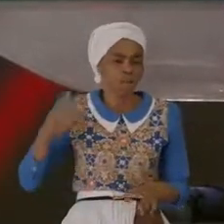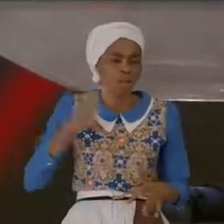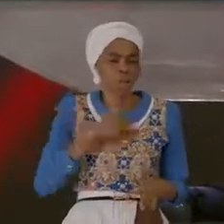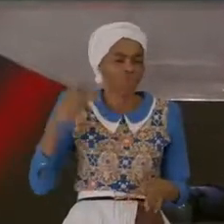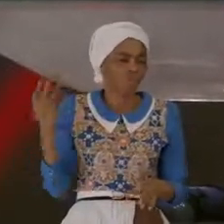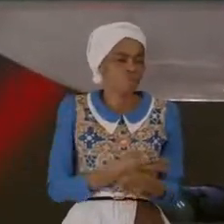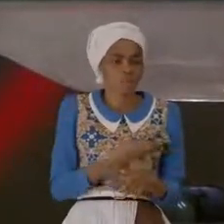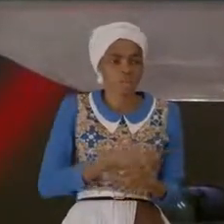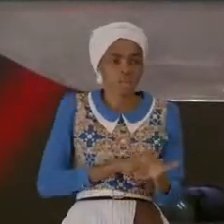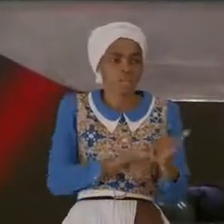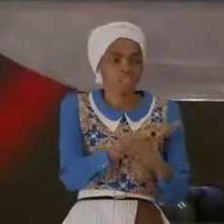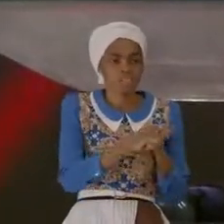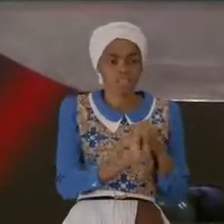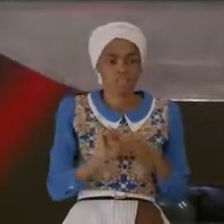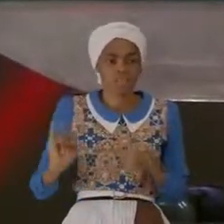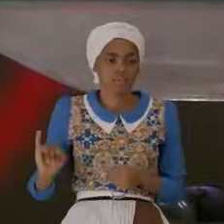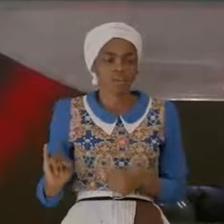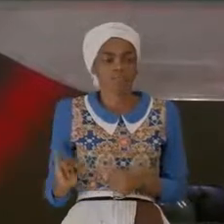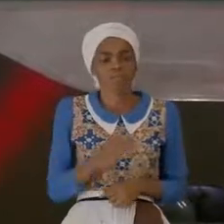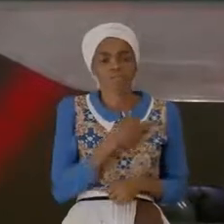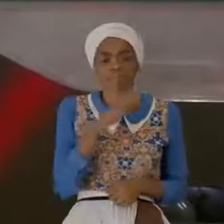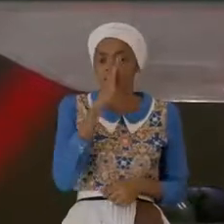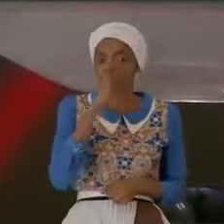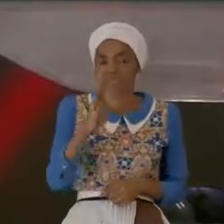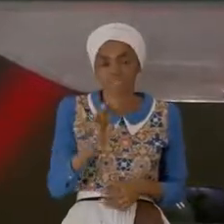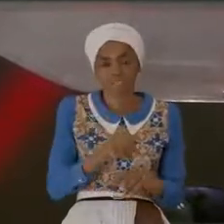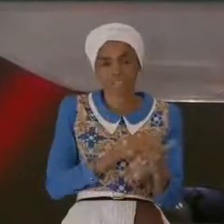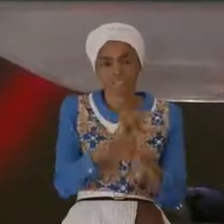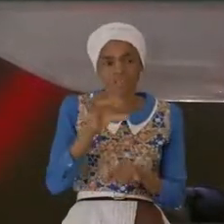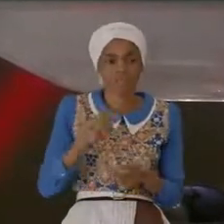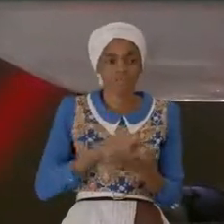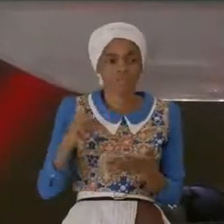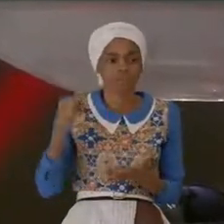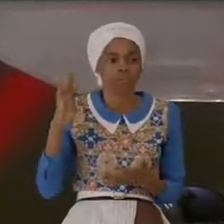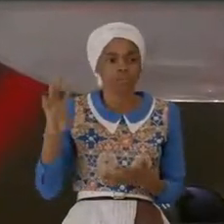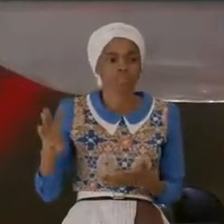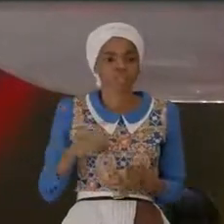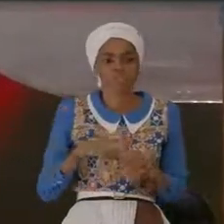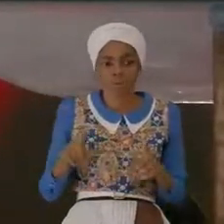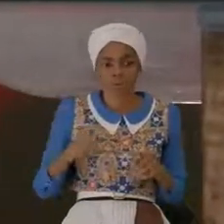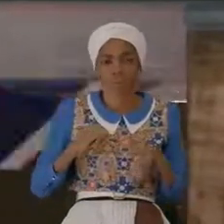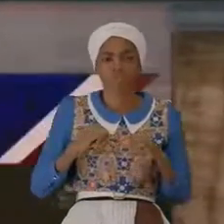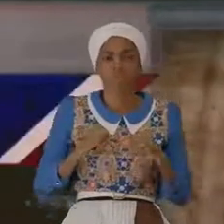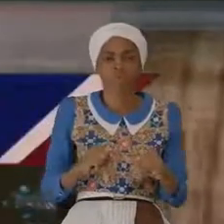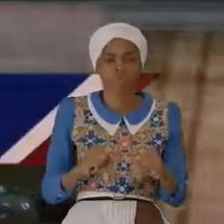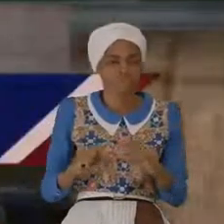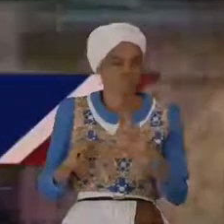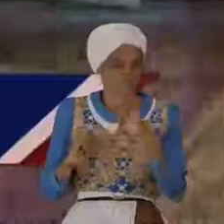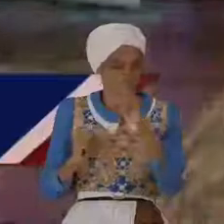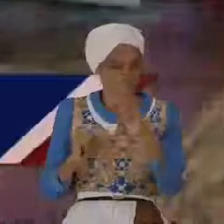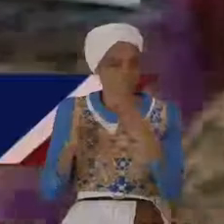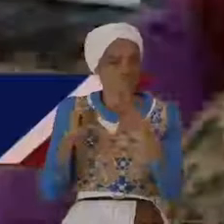toujours plus dans le mal, égarant les autres et égarés eux-mêmes. Verset 14.